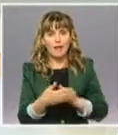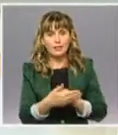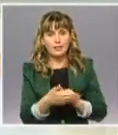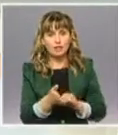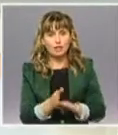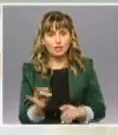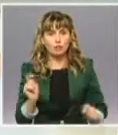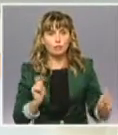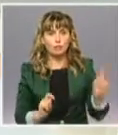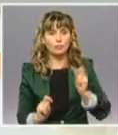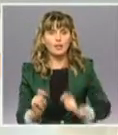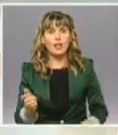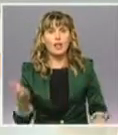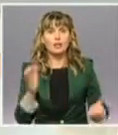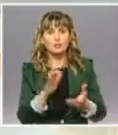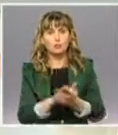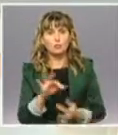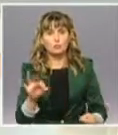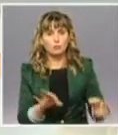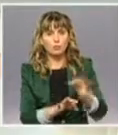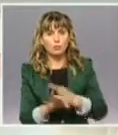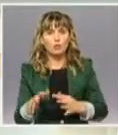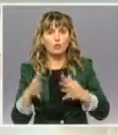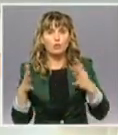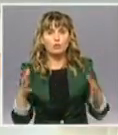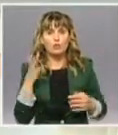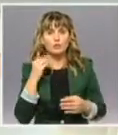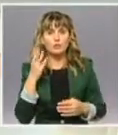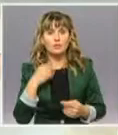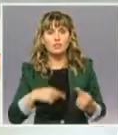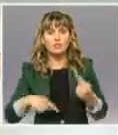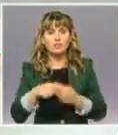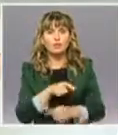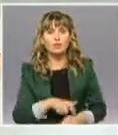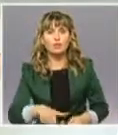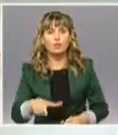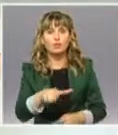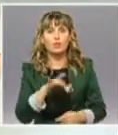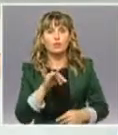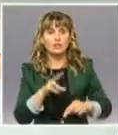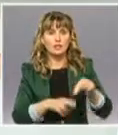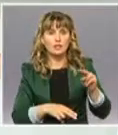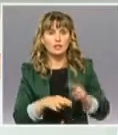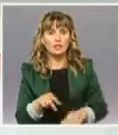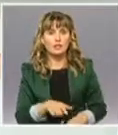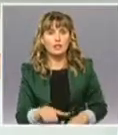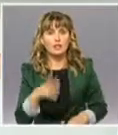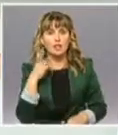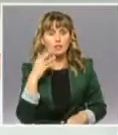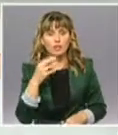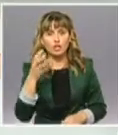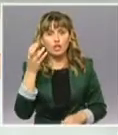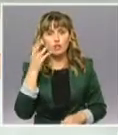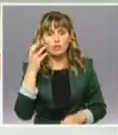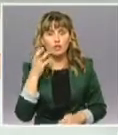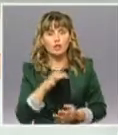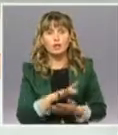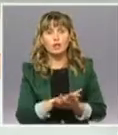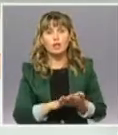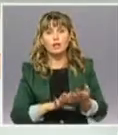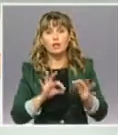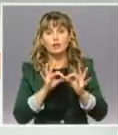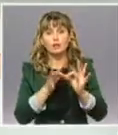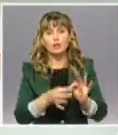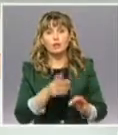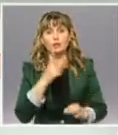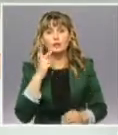по производству одежды и обуви. Ознакомился с проектом Большой Алматинской кольцевой дороги и ходом строительства трассы Алматы-Капшигай. Там